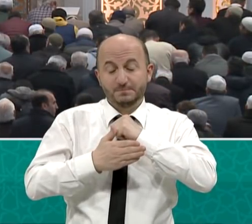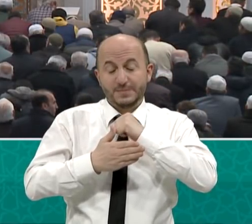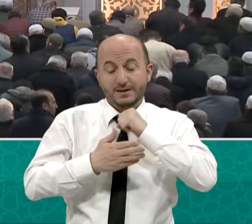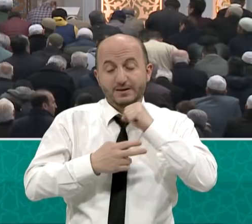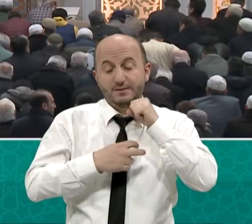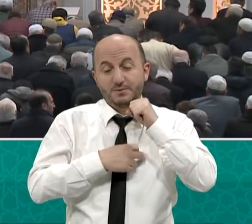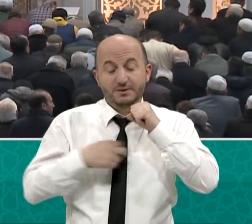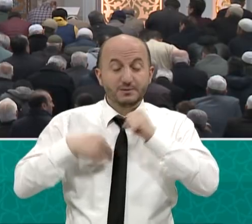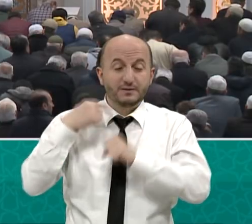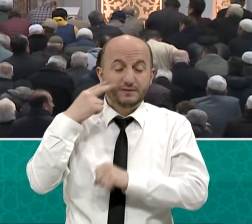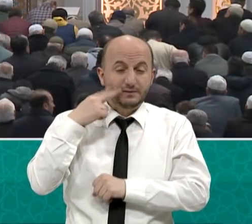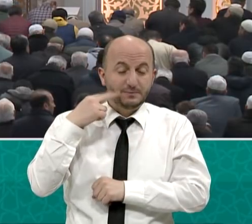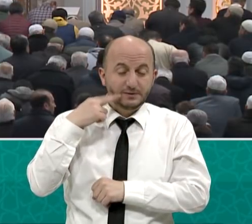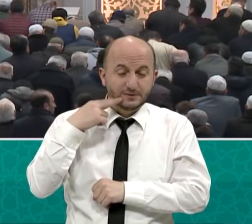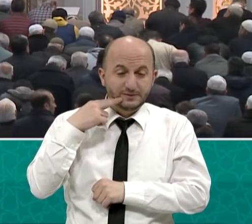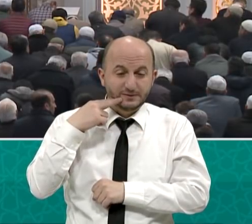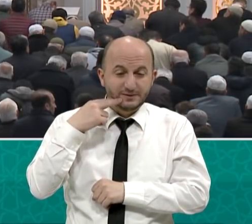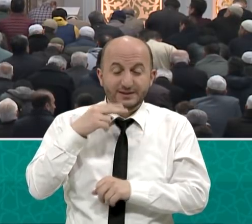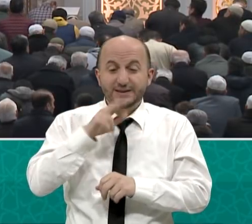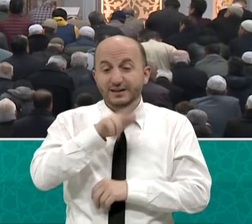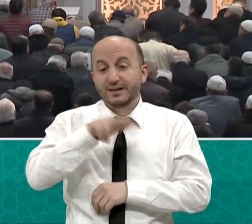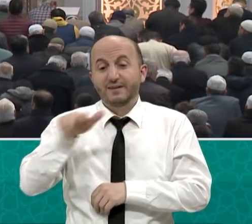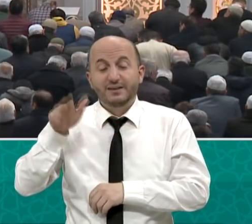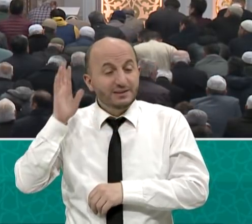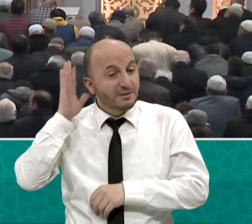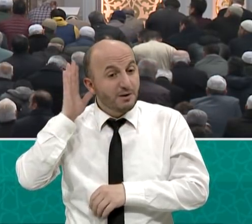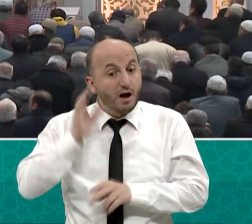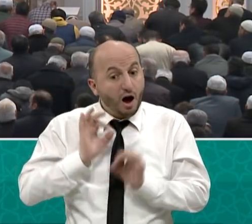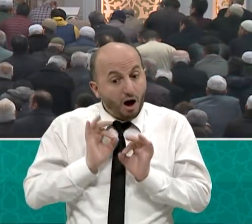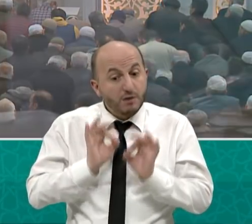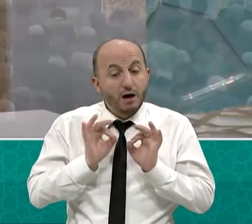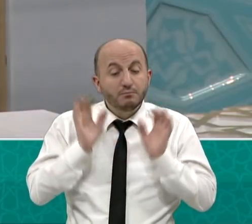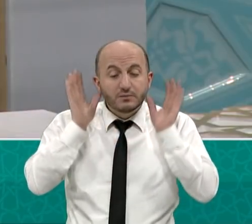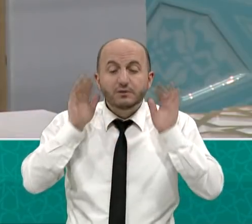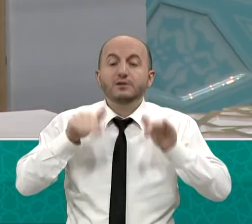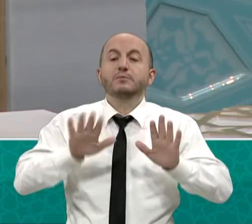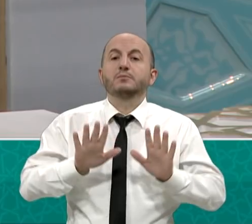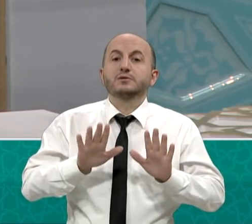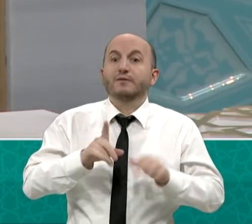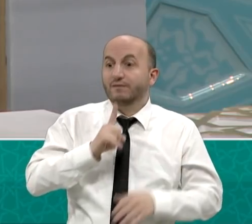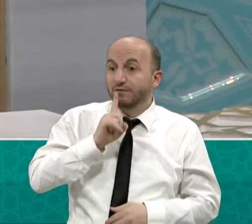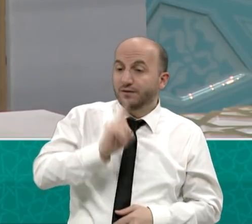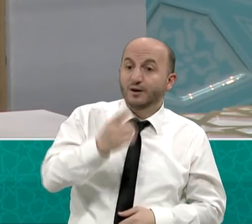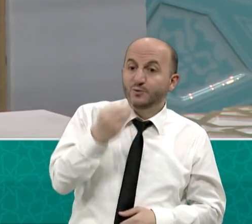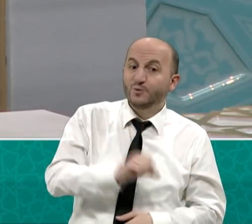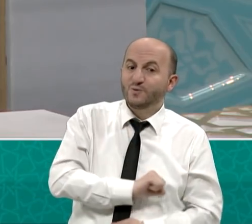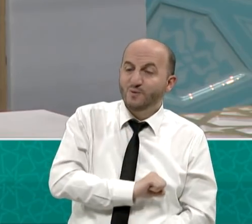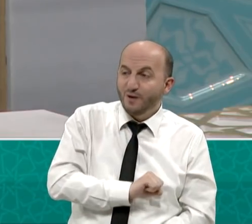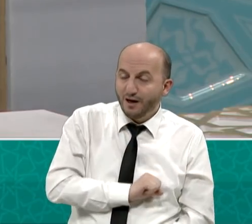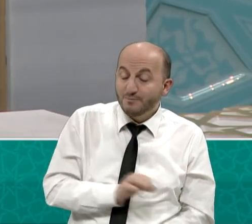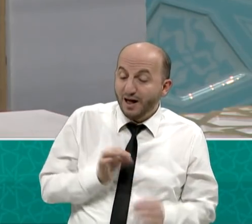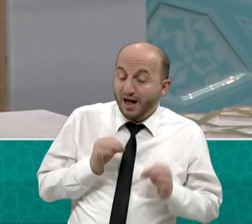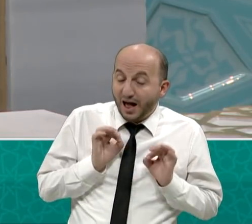bilmekteyiz. Teravih namazını sürekli kılmamış. Farz olur korkusuyla eğer bunu